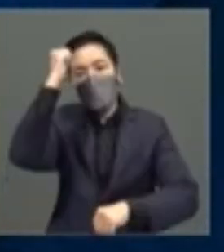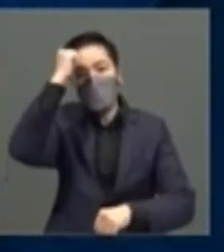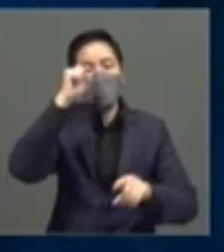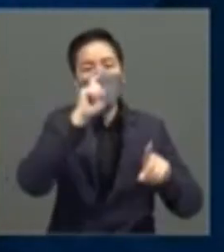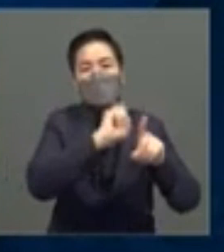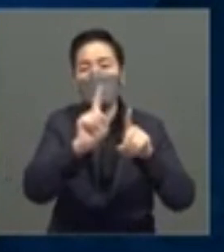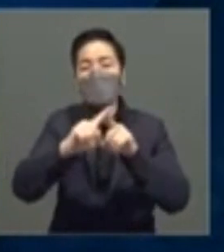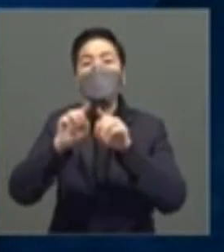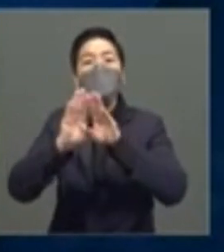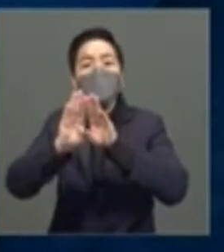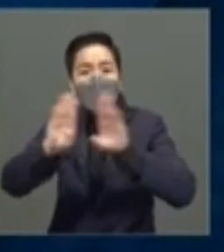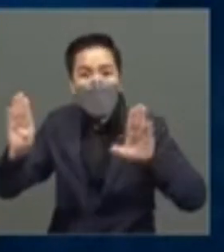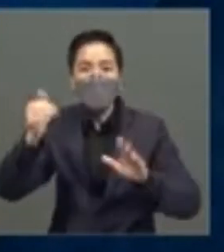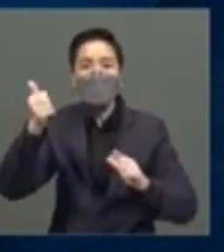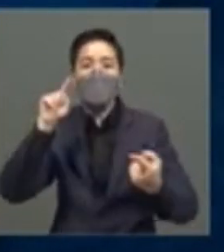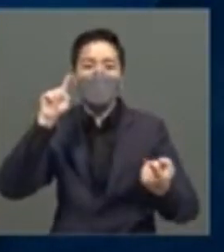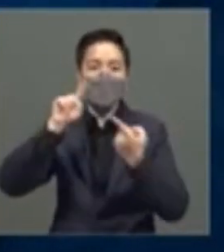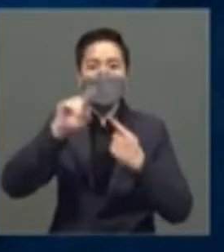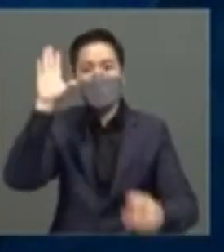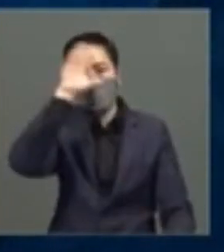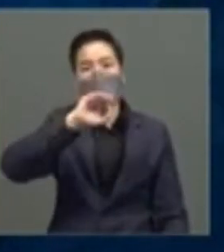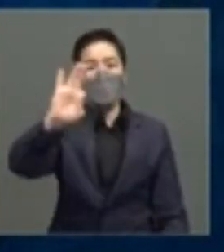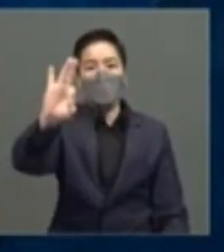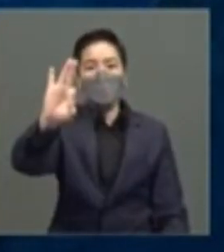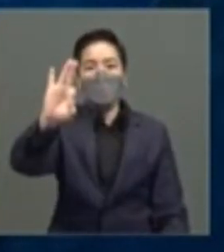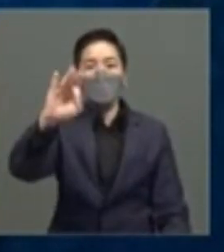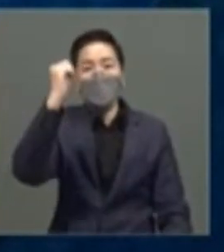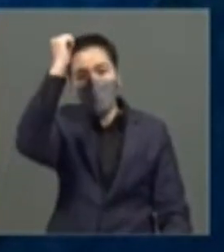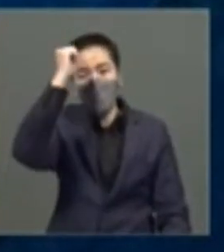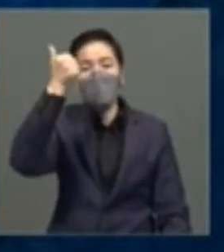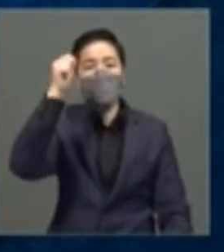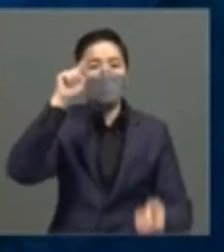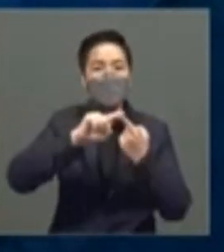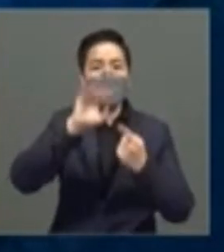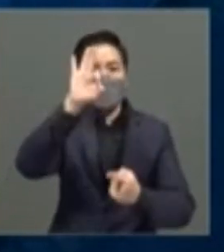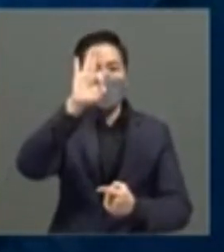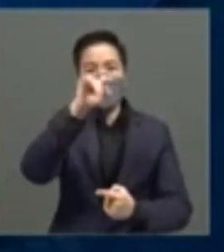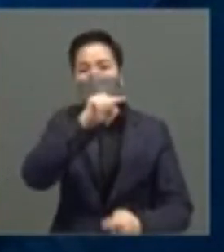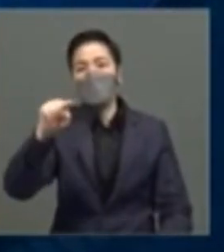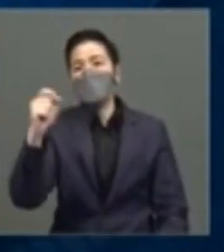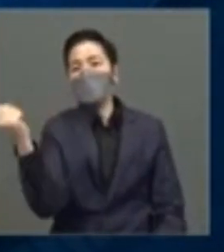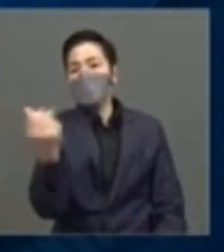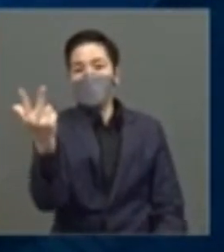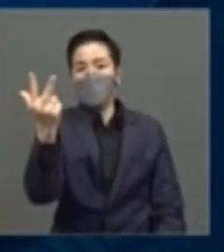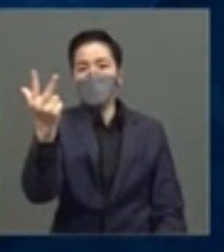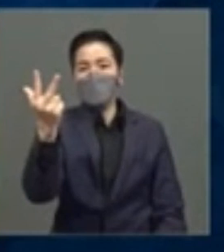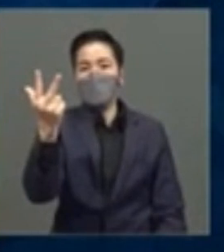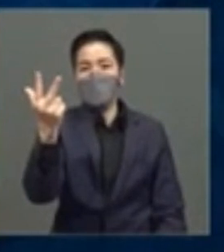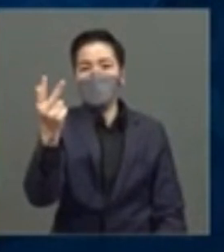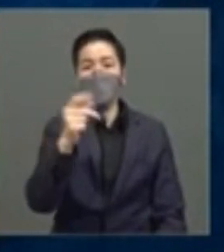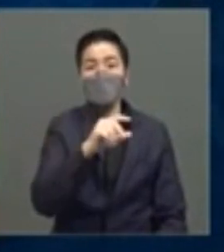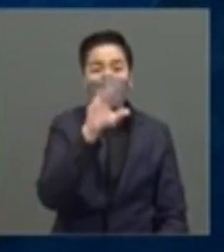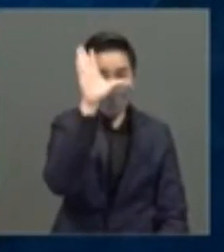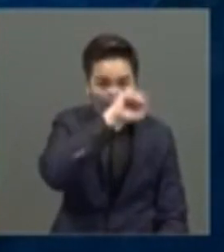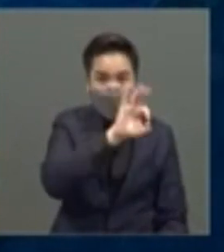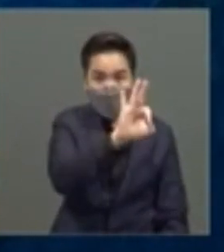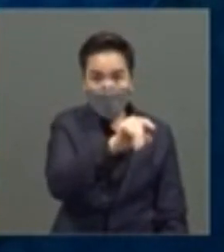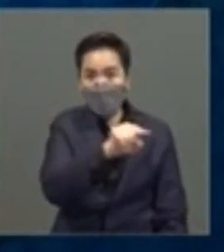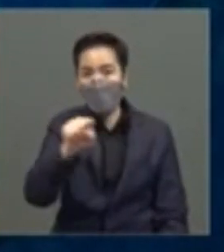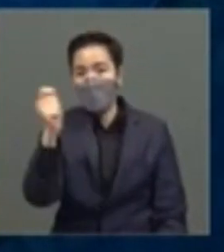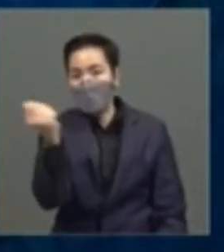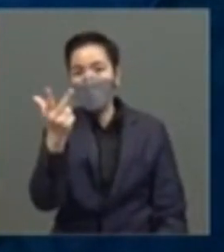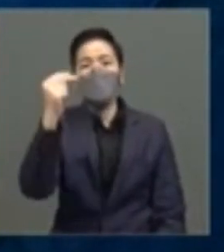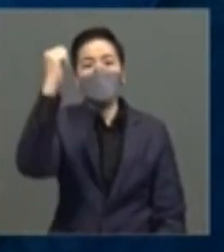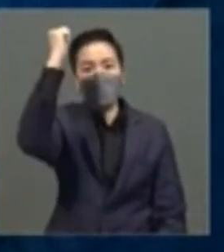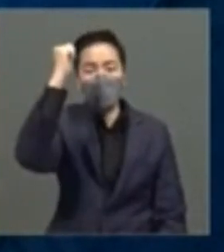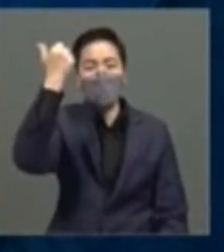คะสามารถเปิดได้ถึง3ทุ่มจนถึงตี3นะคะ21นาฬิกาถึง3นาฬิกา